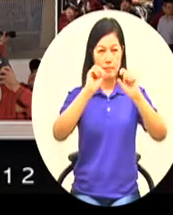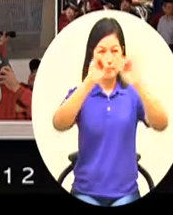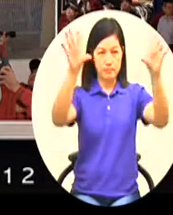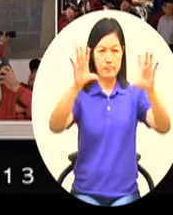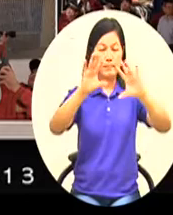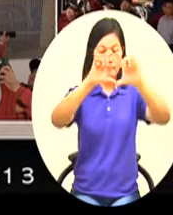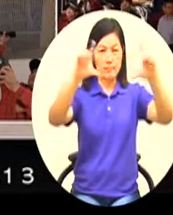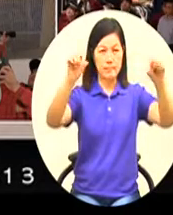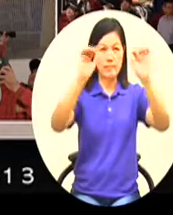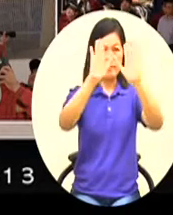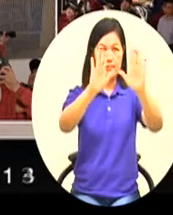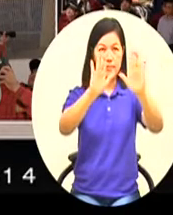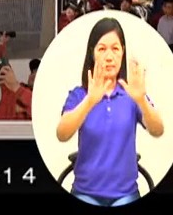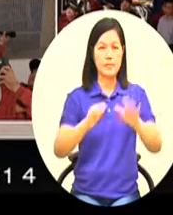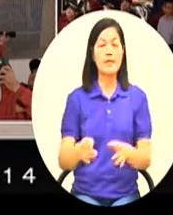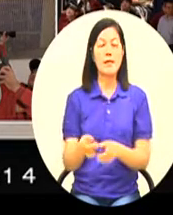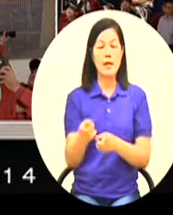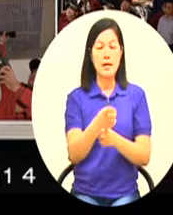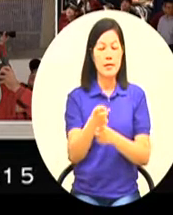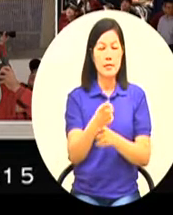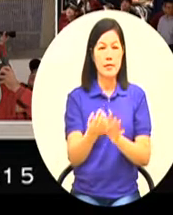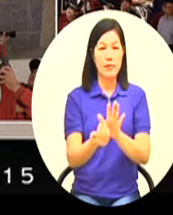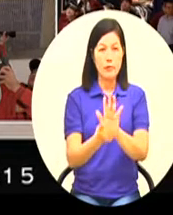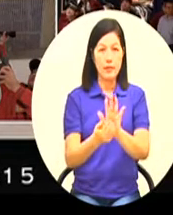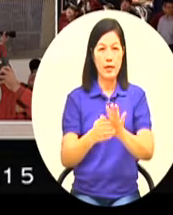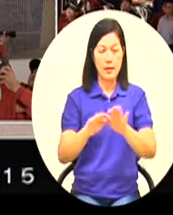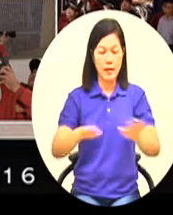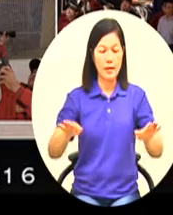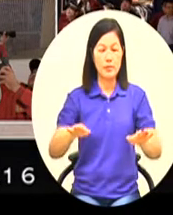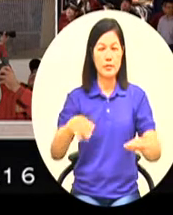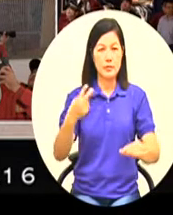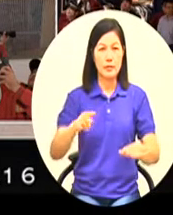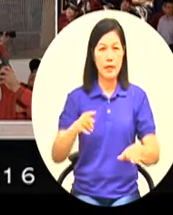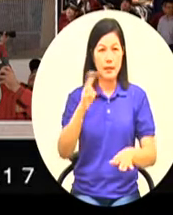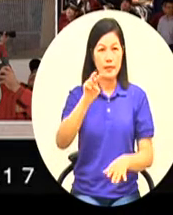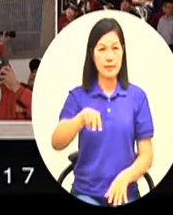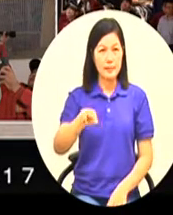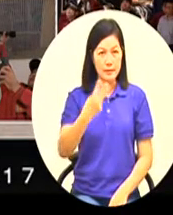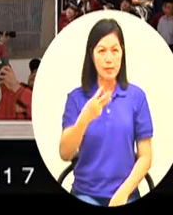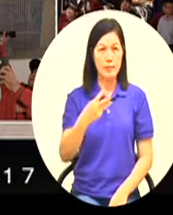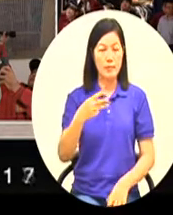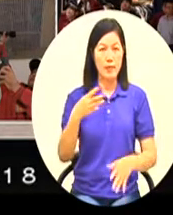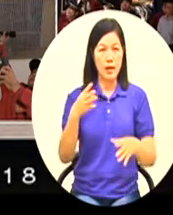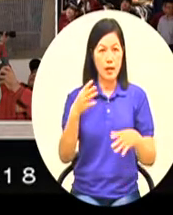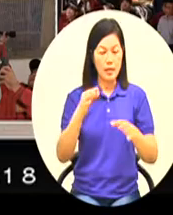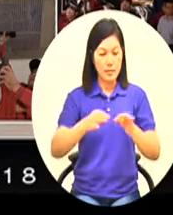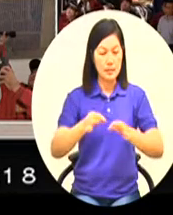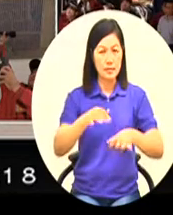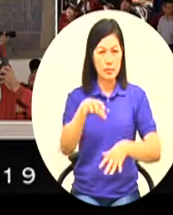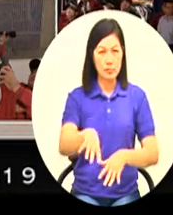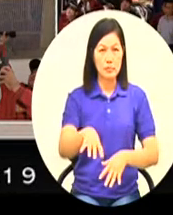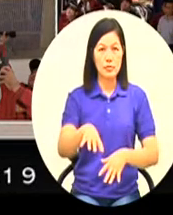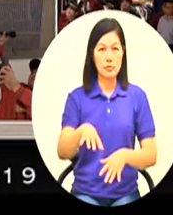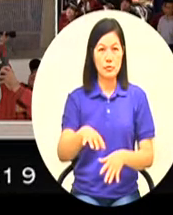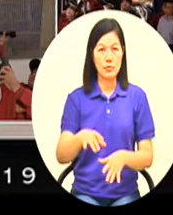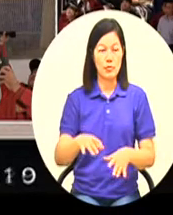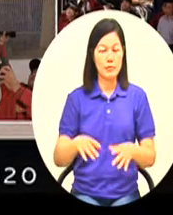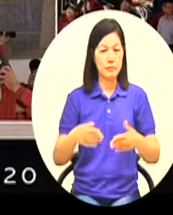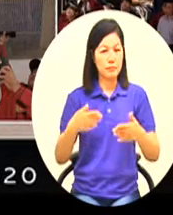消费安全。列管2300多家，本期都检查完毕，不符合规